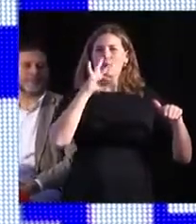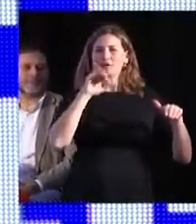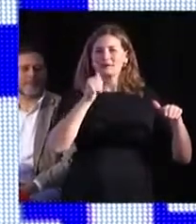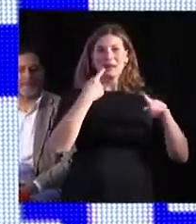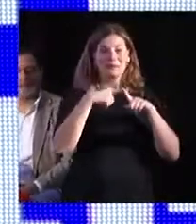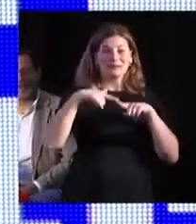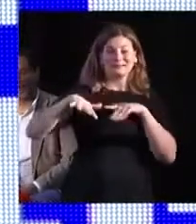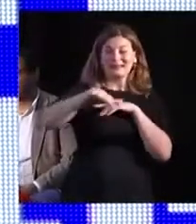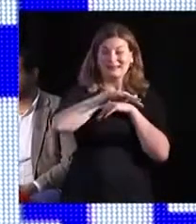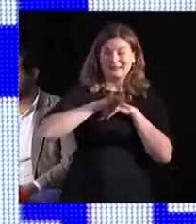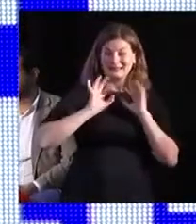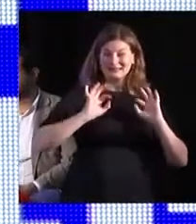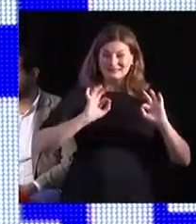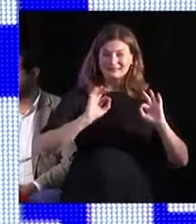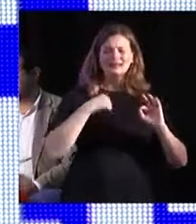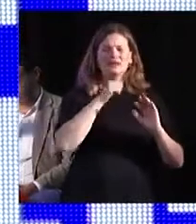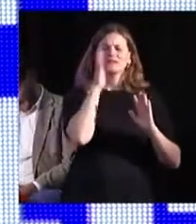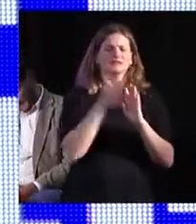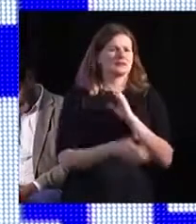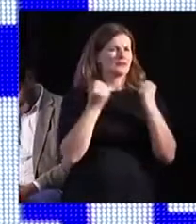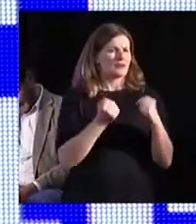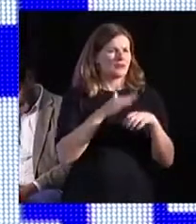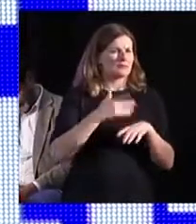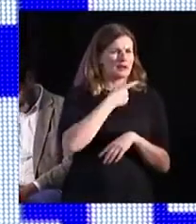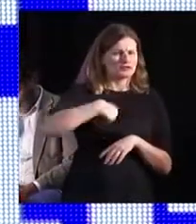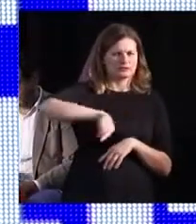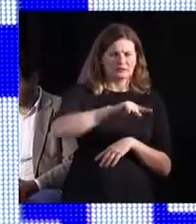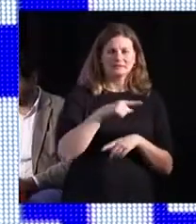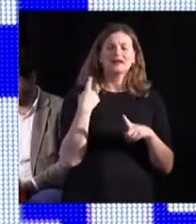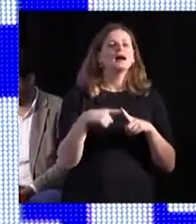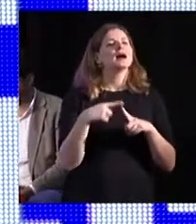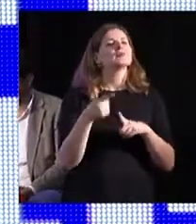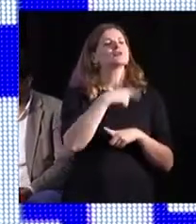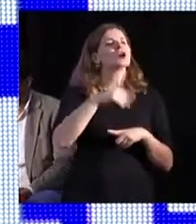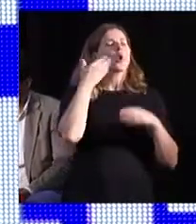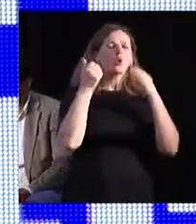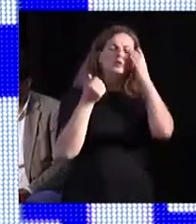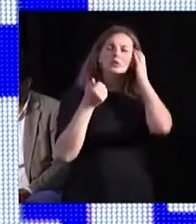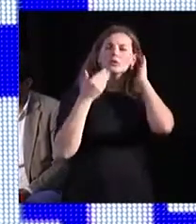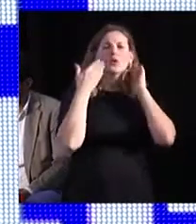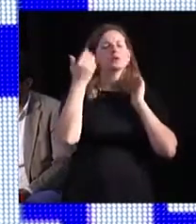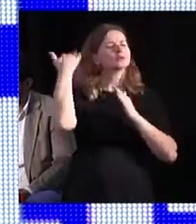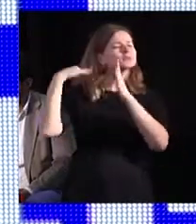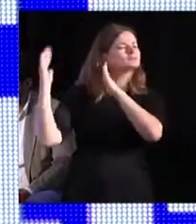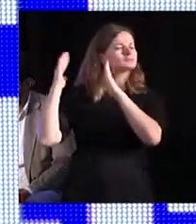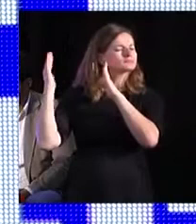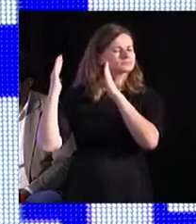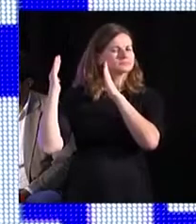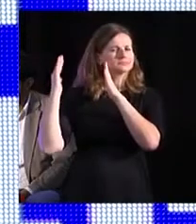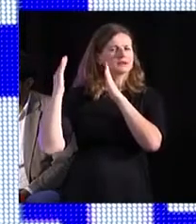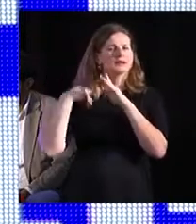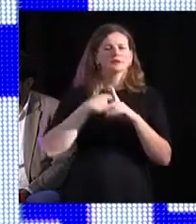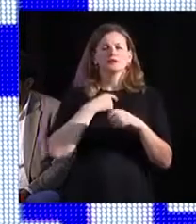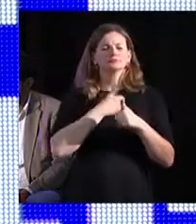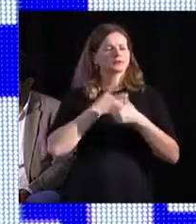Perquè el Camp de la Bota significa molt per nosaltres. I perquè estem orgullosos de tota aquella generació que va